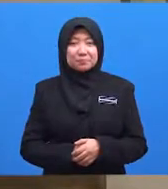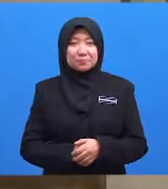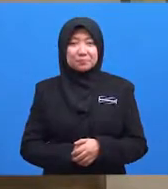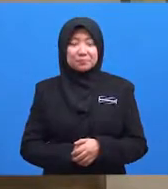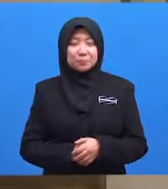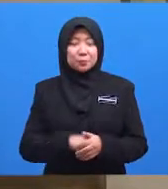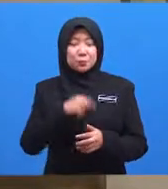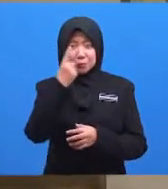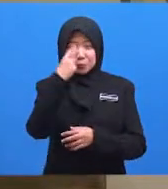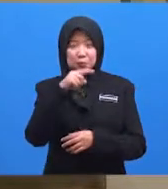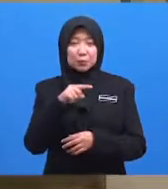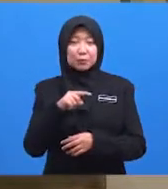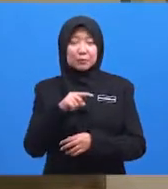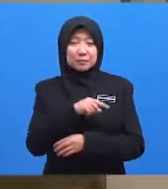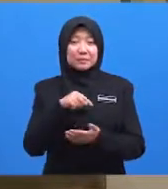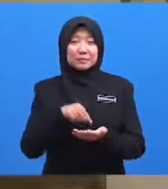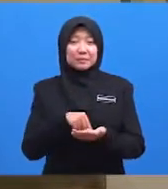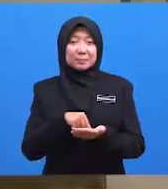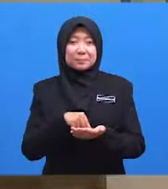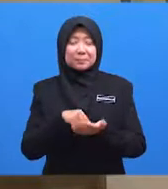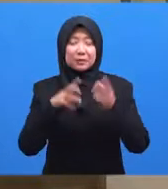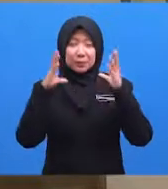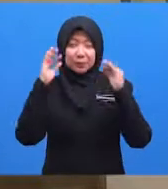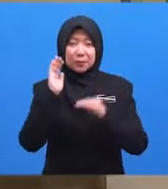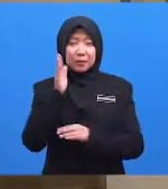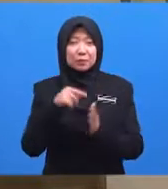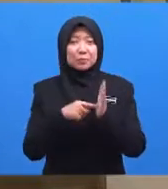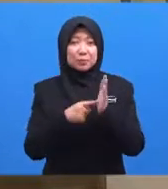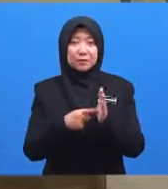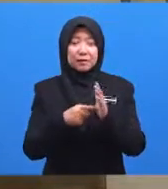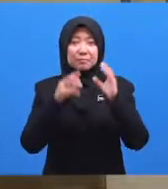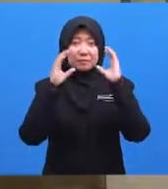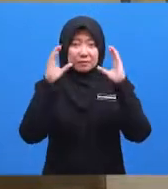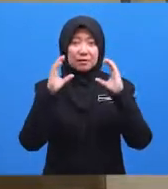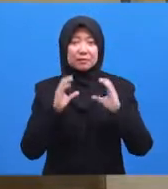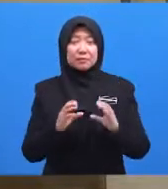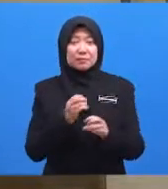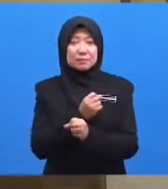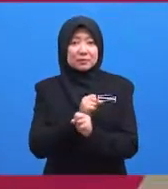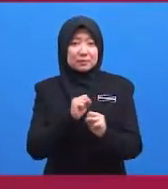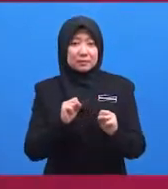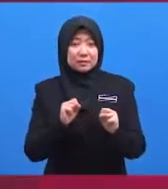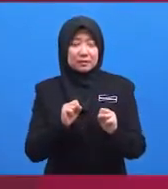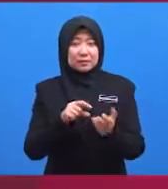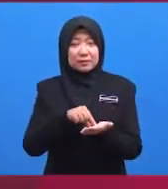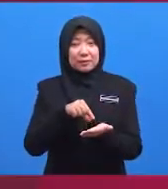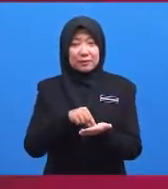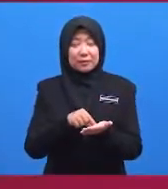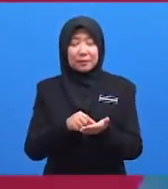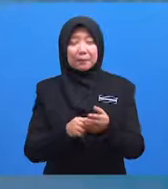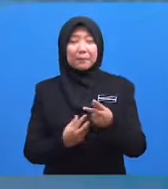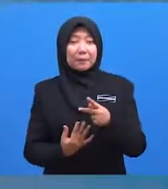Pada episod kali ini, cikgu akan menunjukkan cara-cara menyediakan ayam panggang